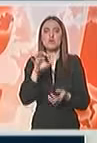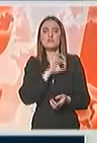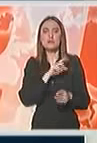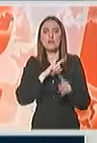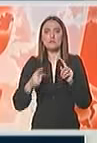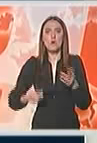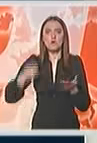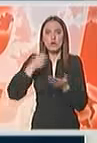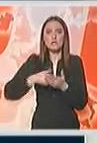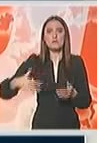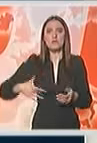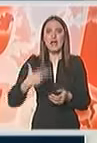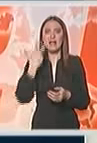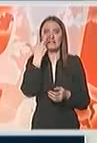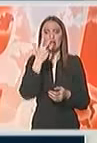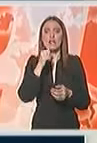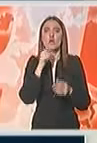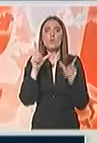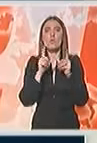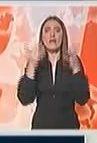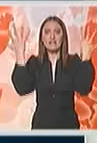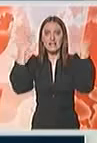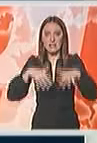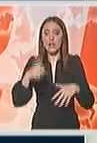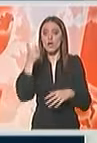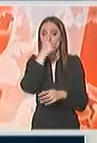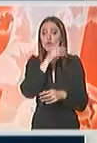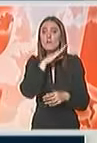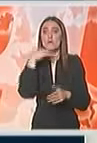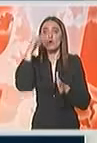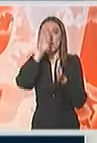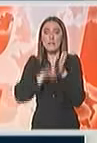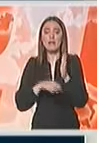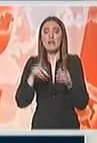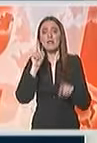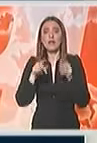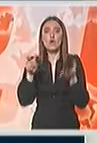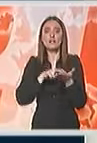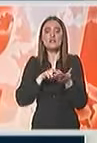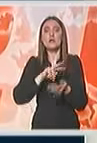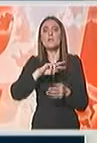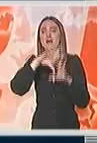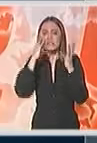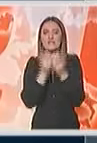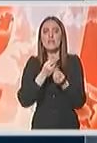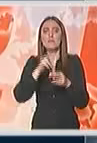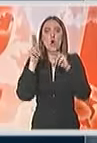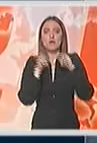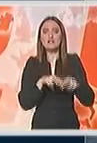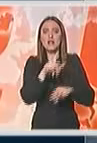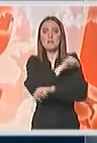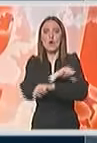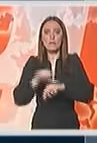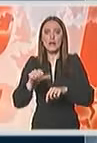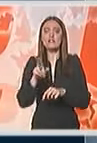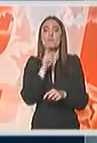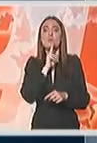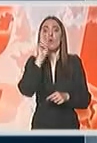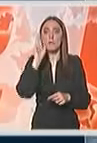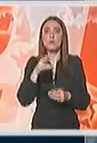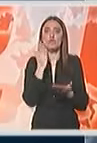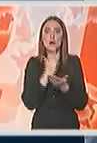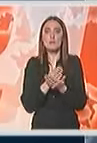donacije bubrega je 3 u 10.000, što je mnogo manje od rizika u skoro svim ostalim hiruškim operacijama kojima